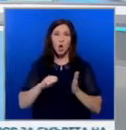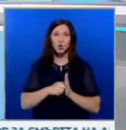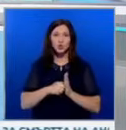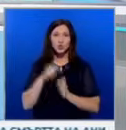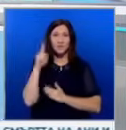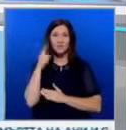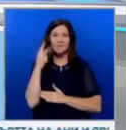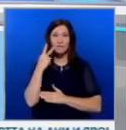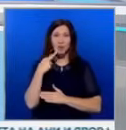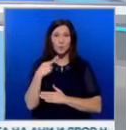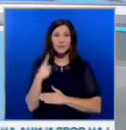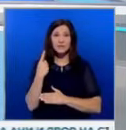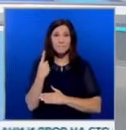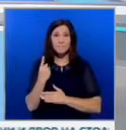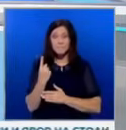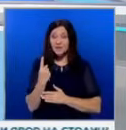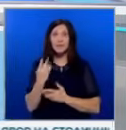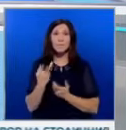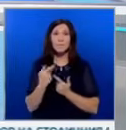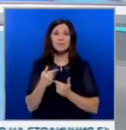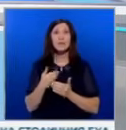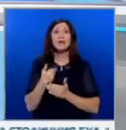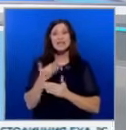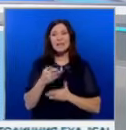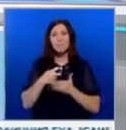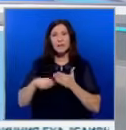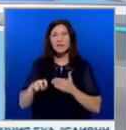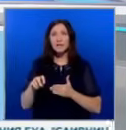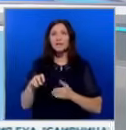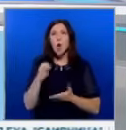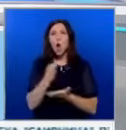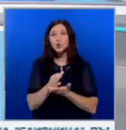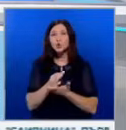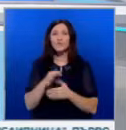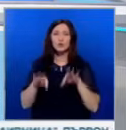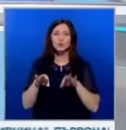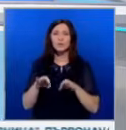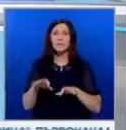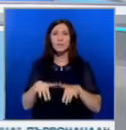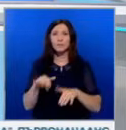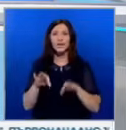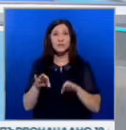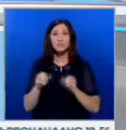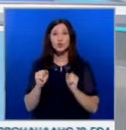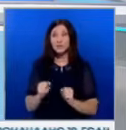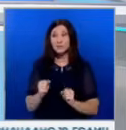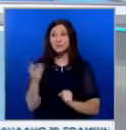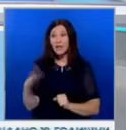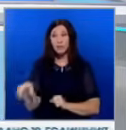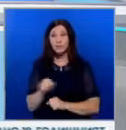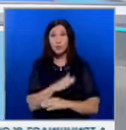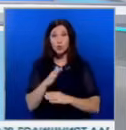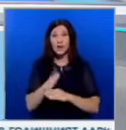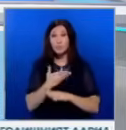ден в Великобритания. За първи път след Брекзит на острова гласуват на парламентарни избори. Очакванията са те да доведат до края на